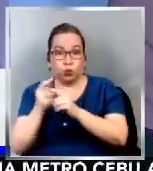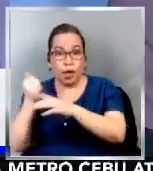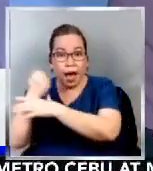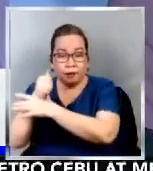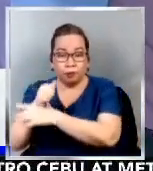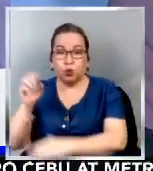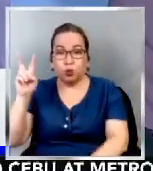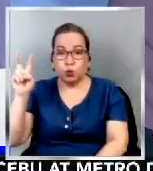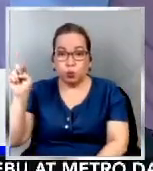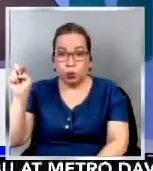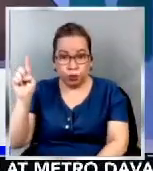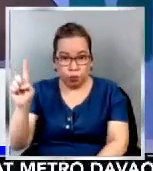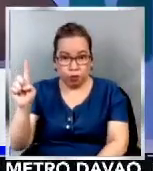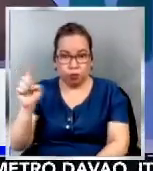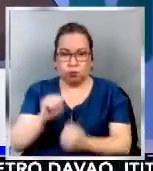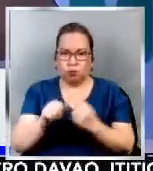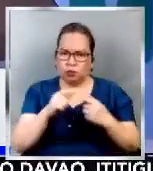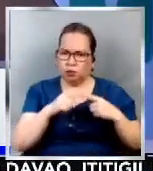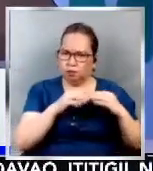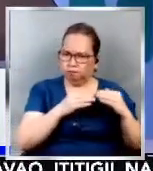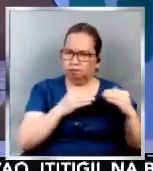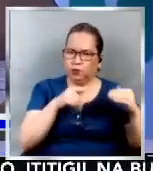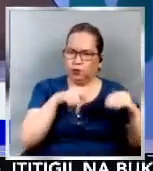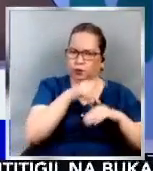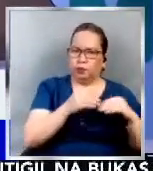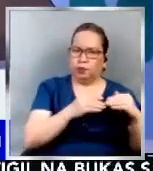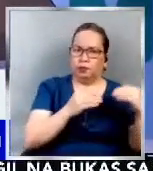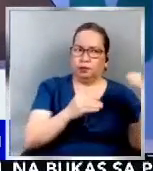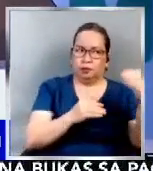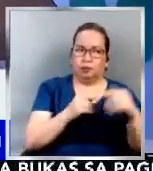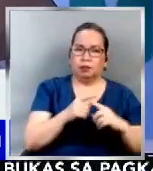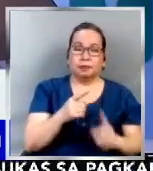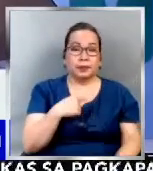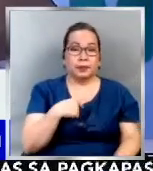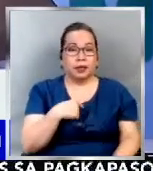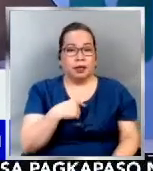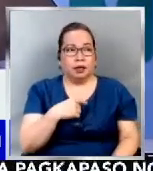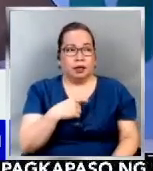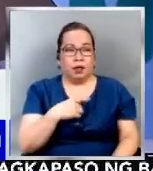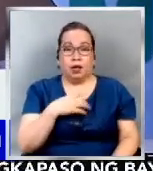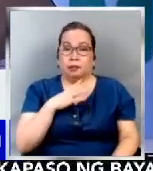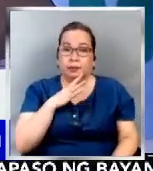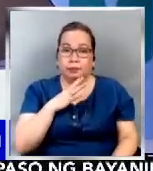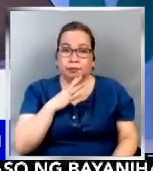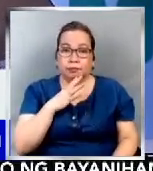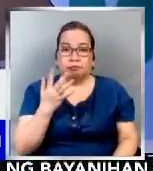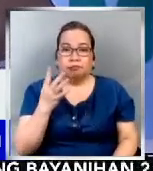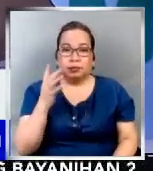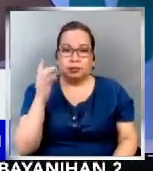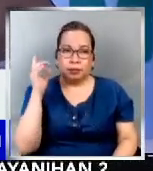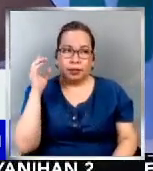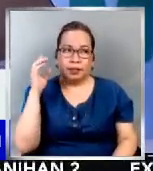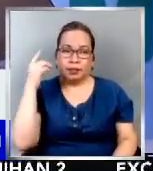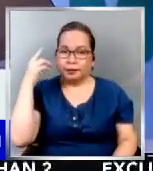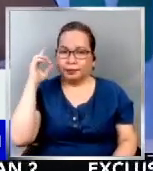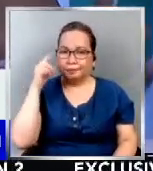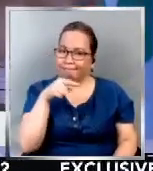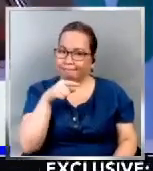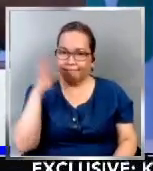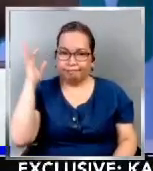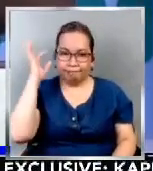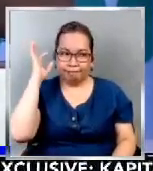to be ahead of the rest of the world. One death is one death too many. No, but we really have to just work